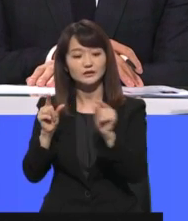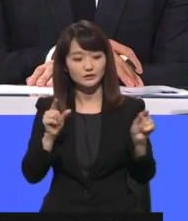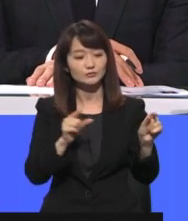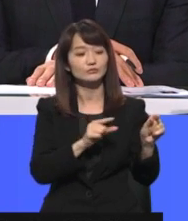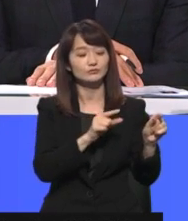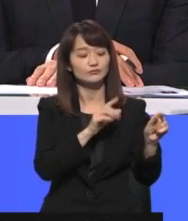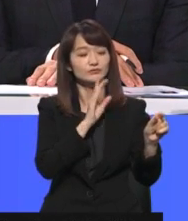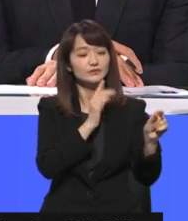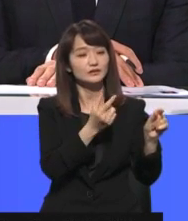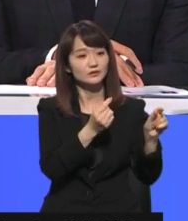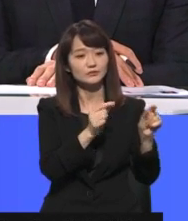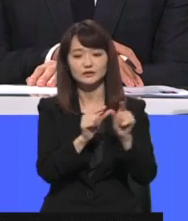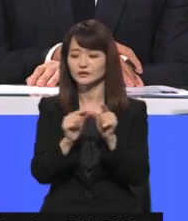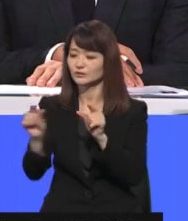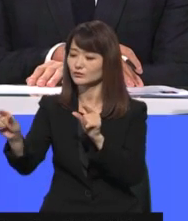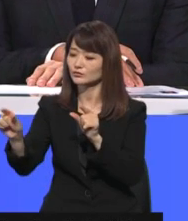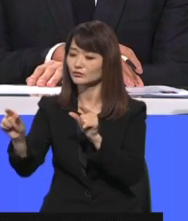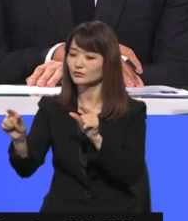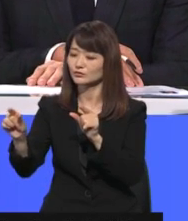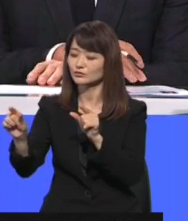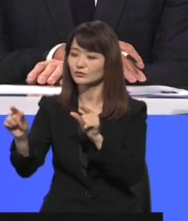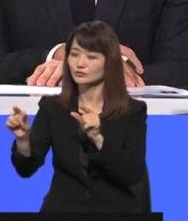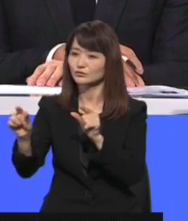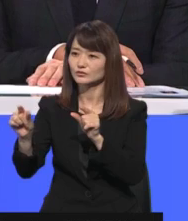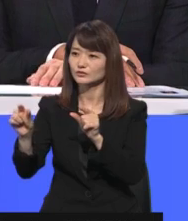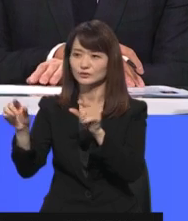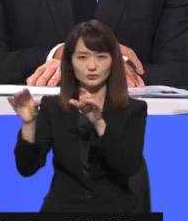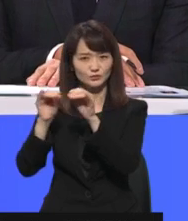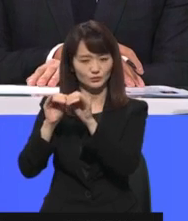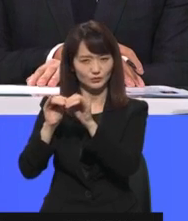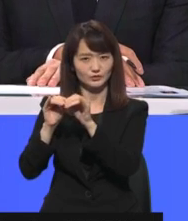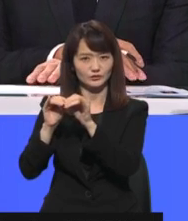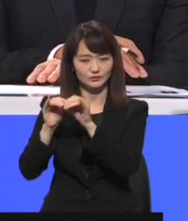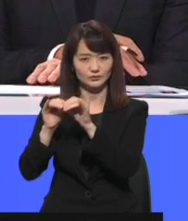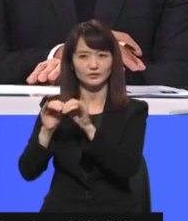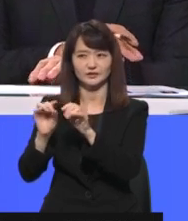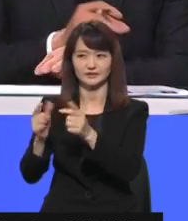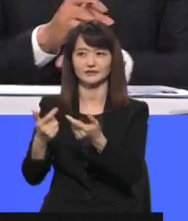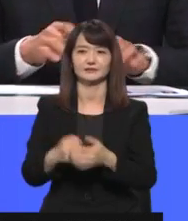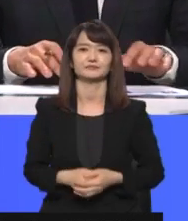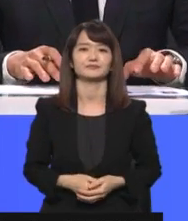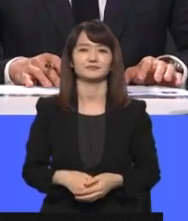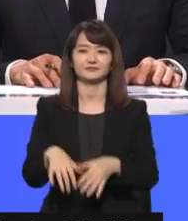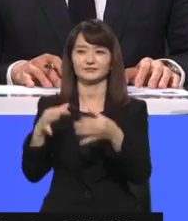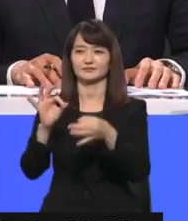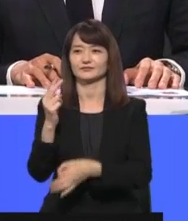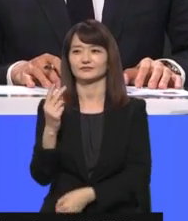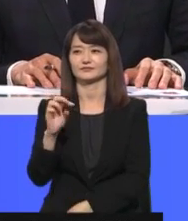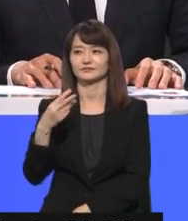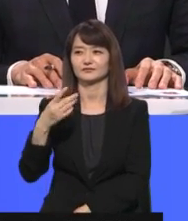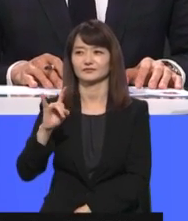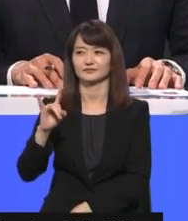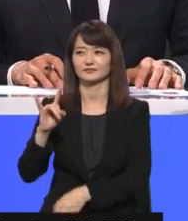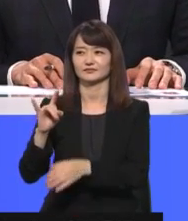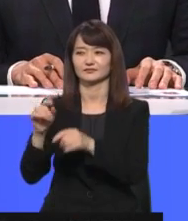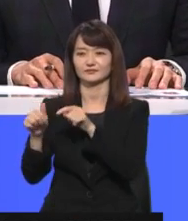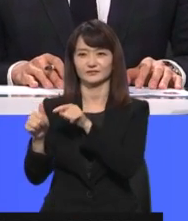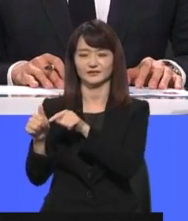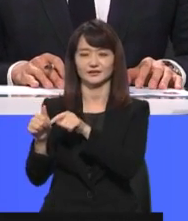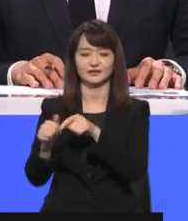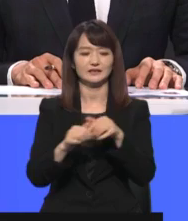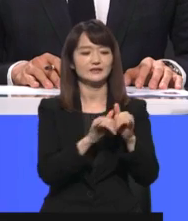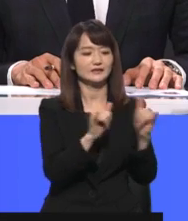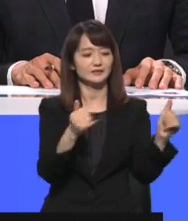190 가 못한 부릴 용태 전세 고연희 사람에게 충성하는 정신이 아닙니다 아 아니면 어때 본인은